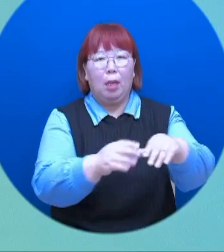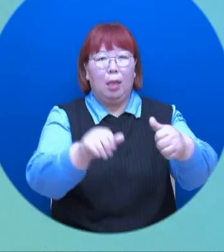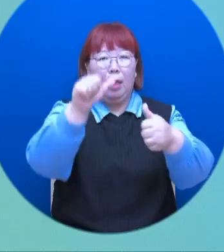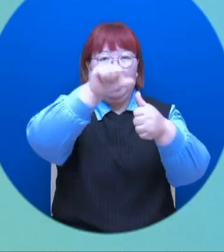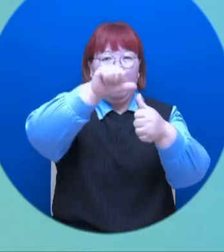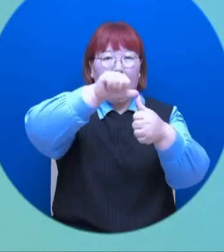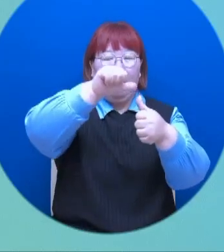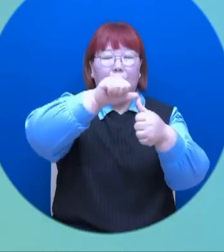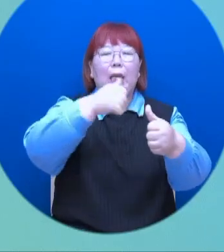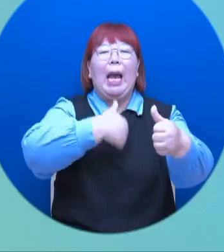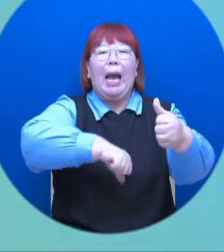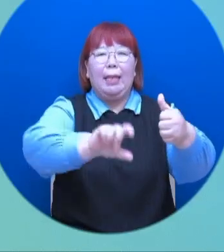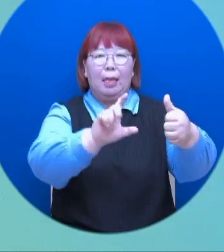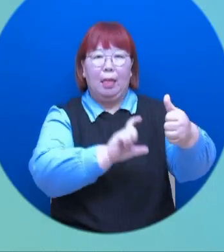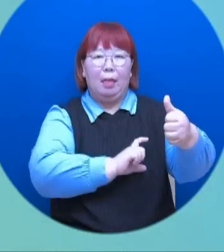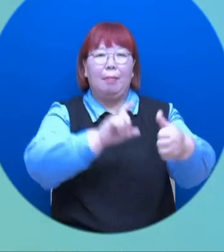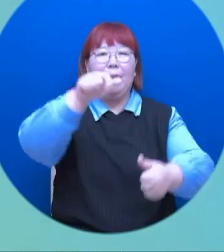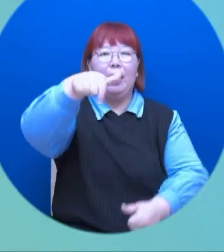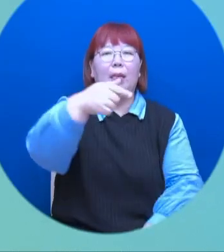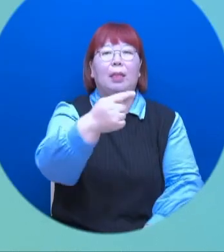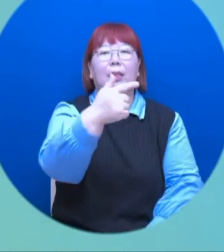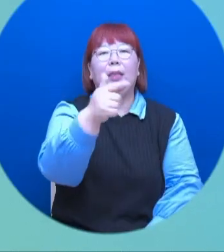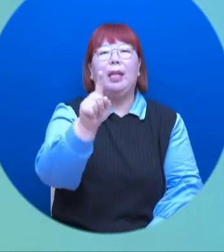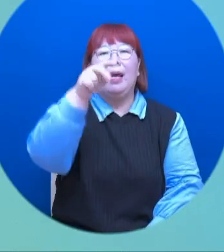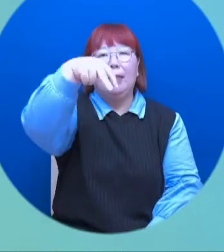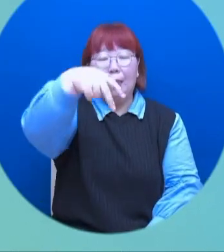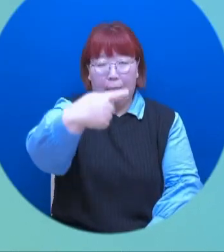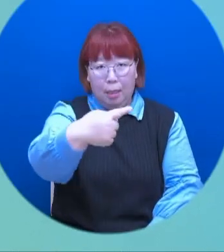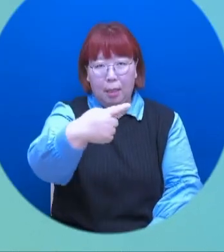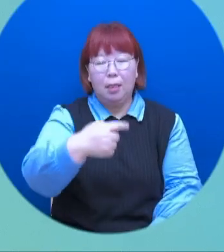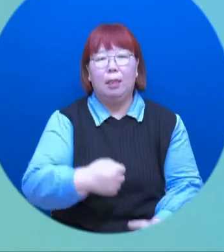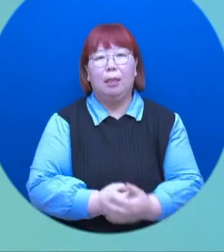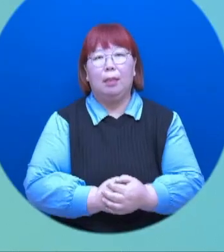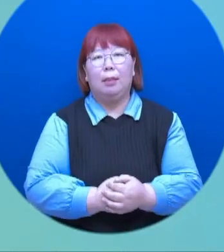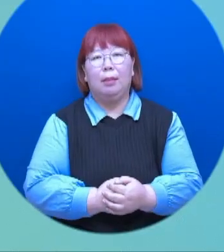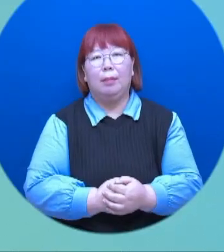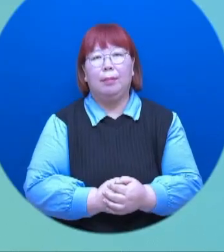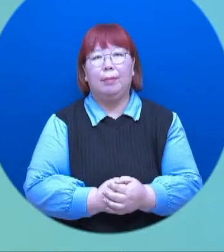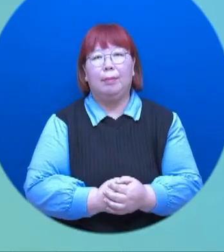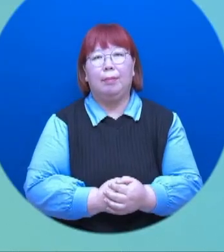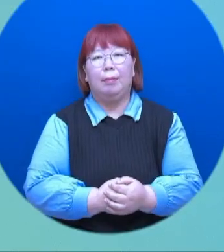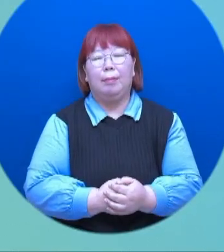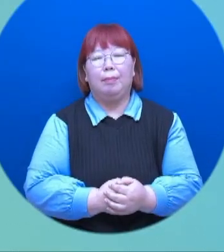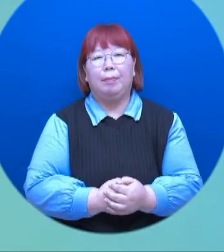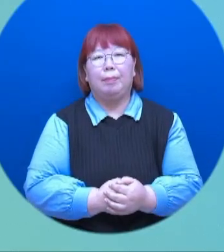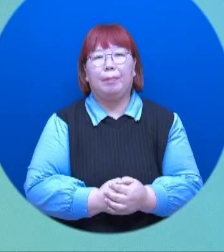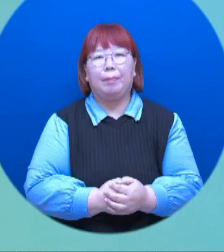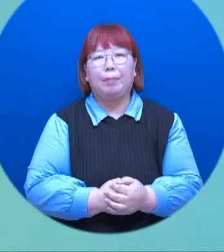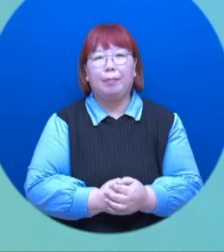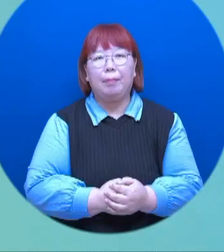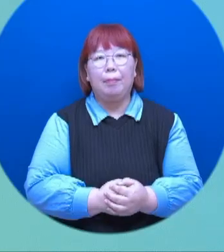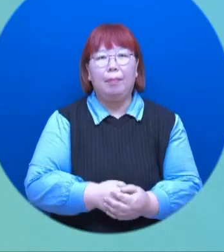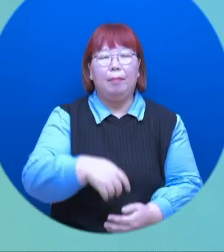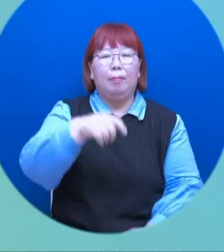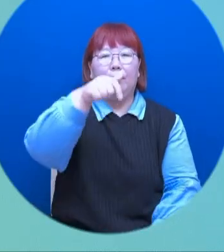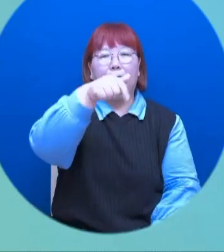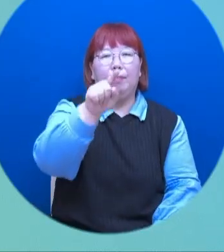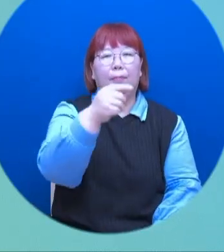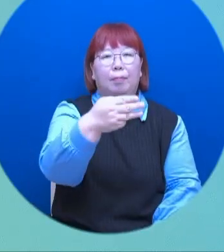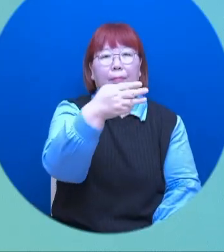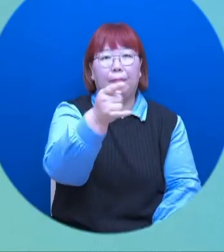5번째 아들의 이름이 그나스예요. 곧 여기에 갈렙은 누구냐?